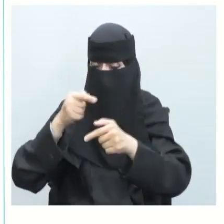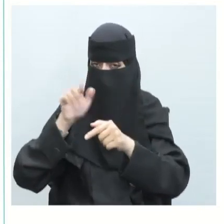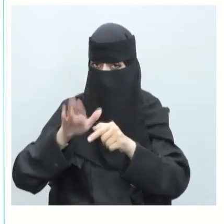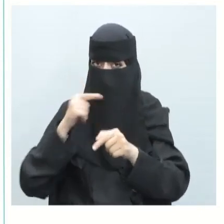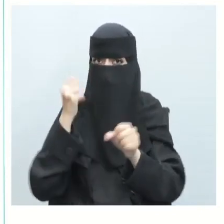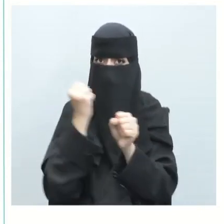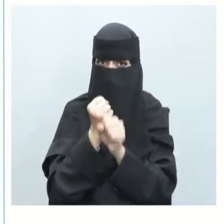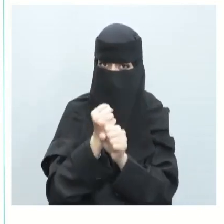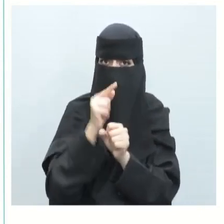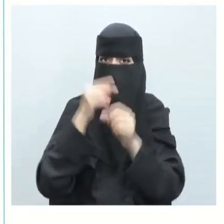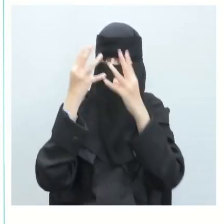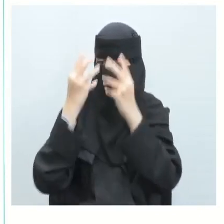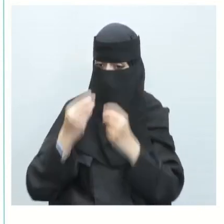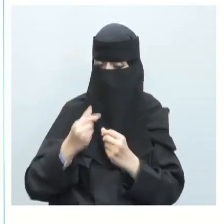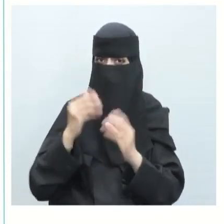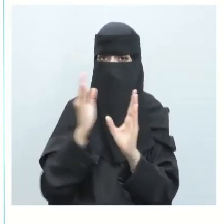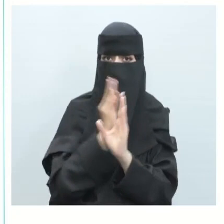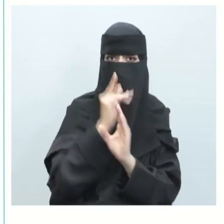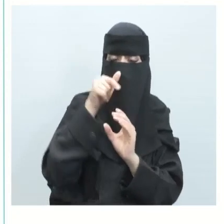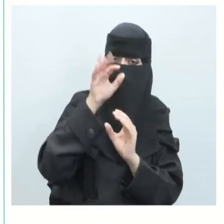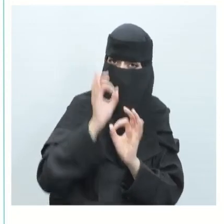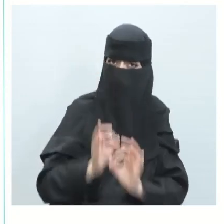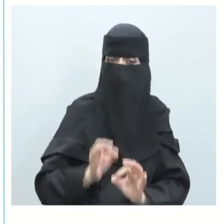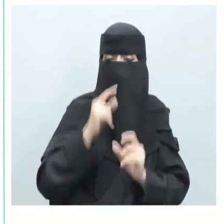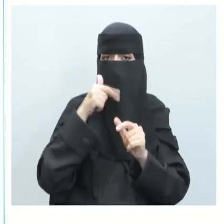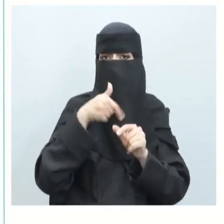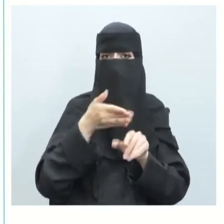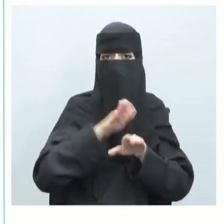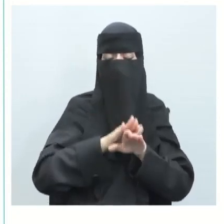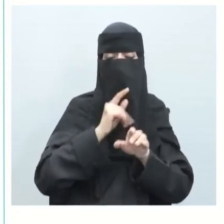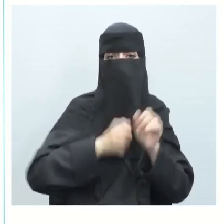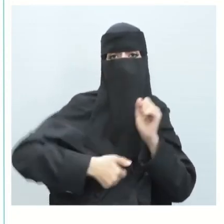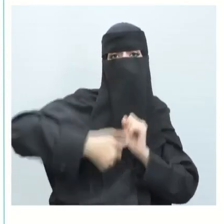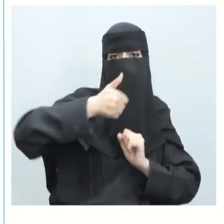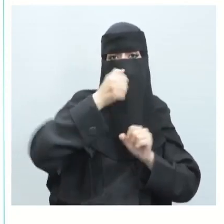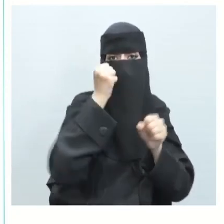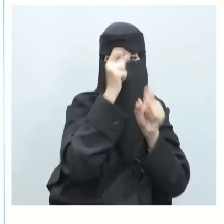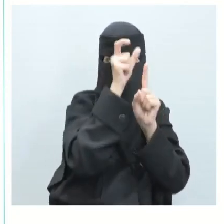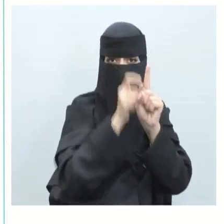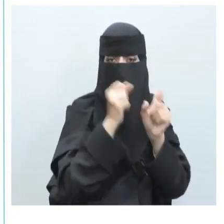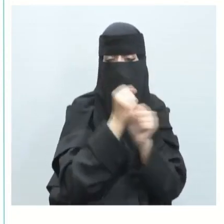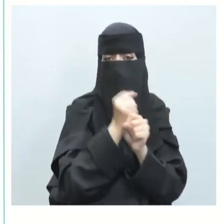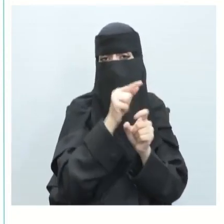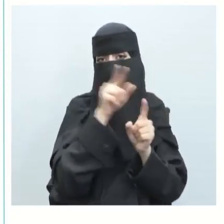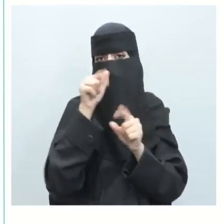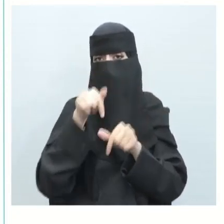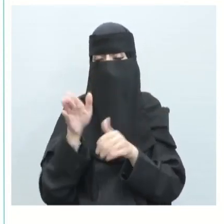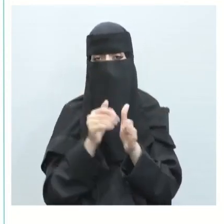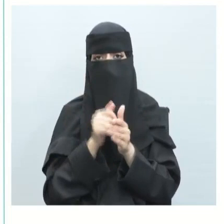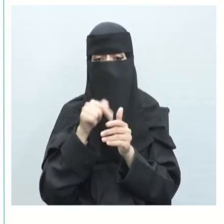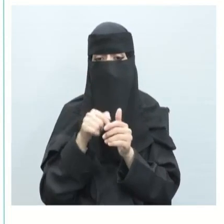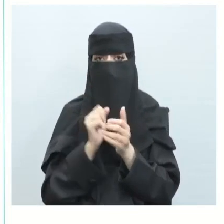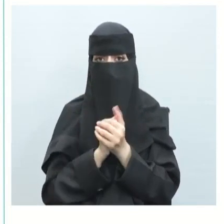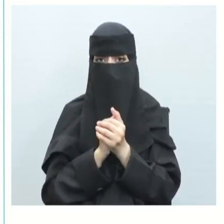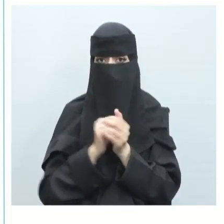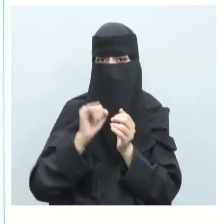ظروف عمل ماديه مناسبه سينعكس بالتاكيد مباشره سواء بشكل مباشر او حتى قد يكون بشكل غير مباشر على